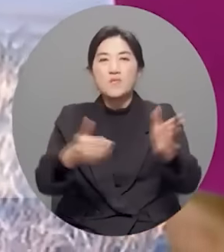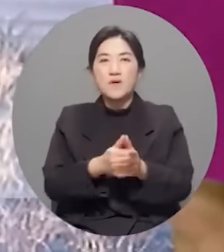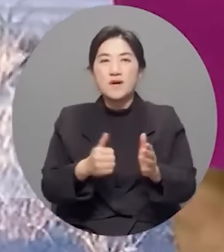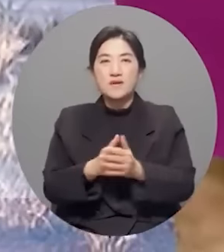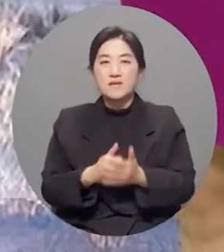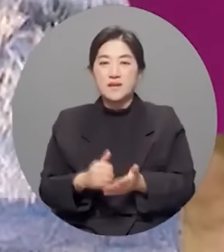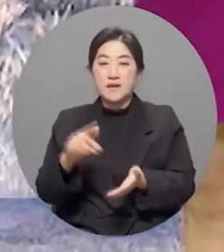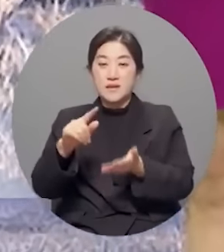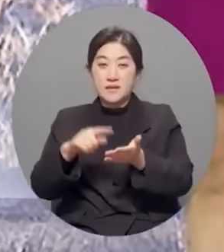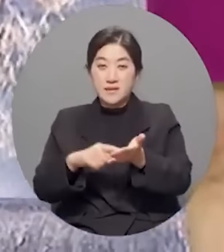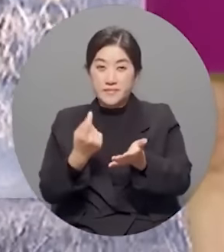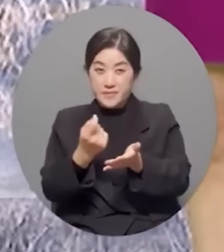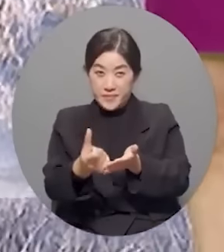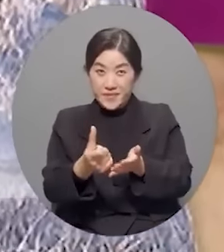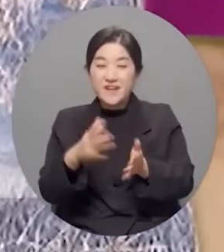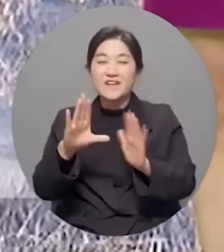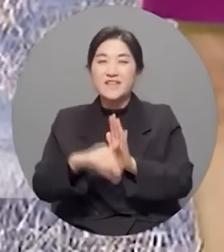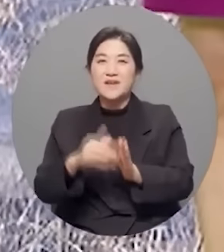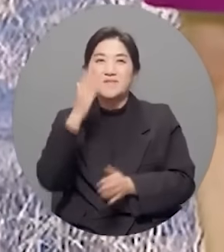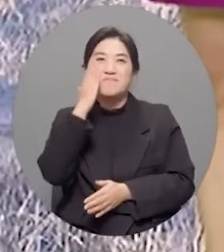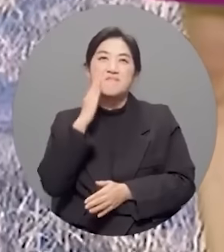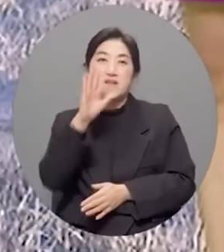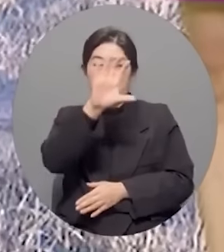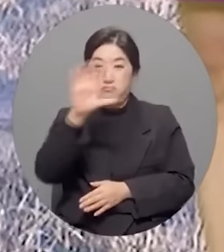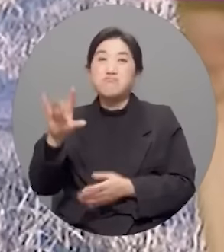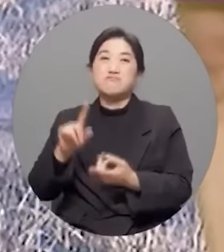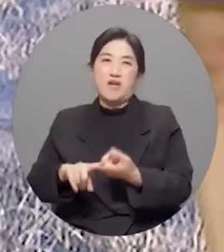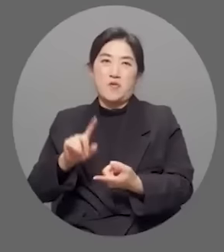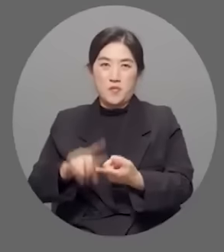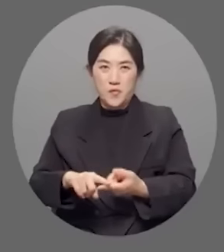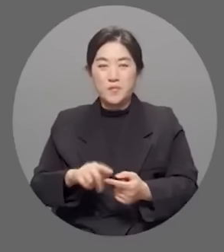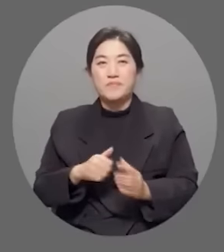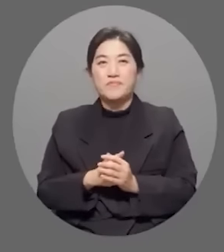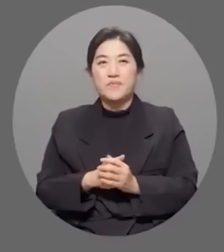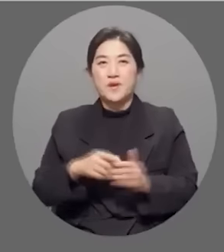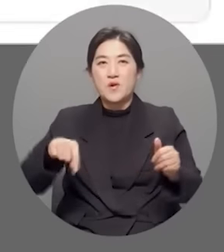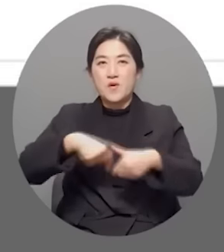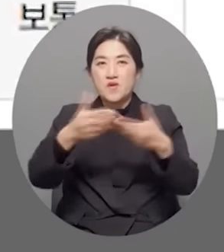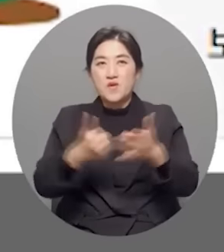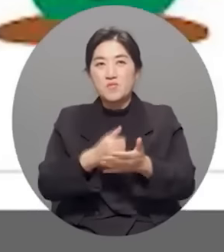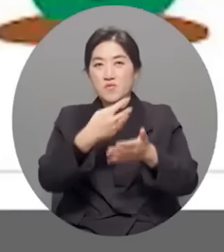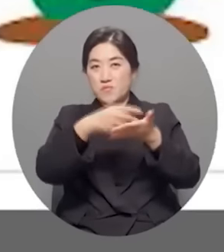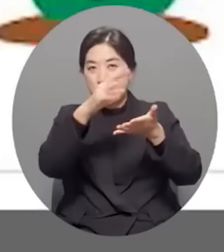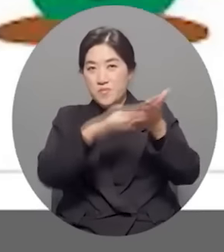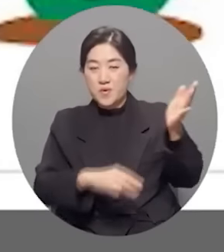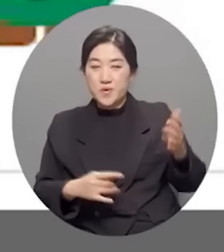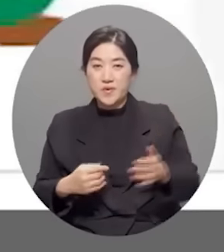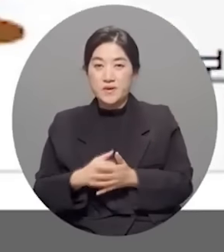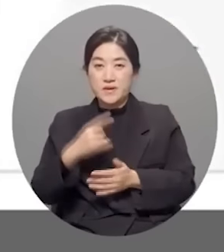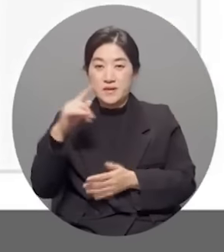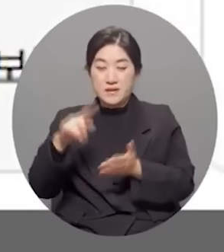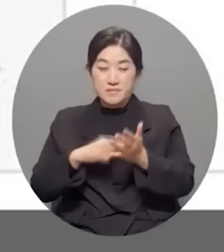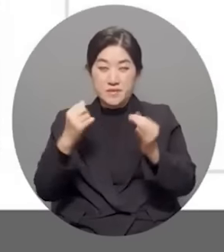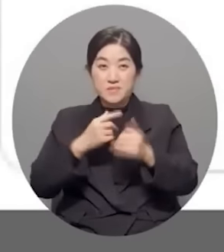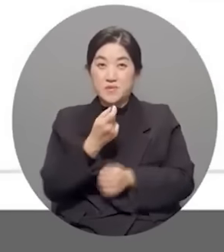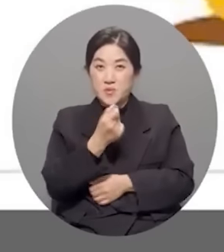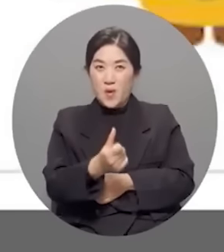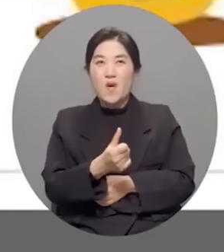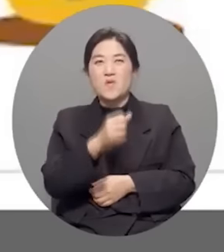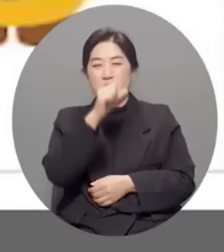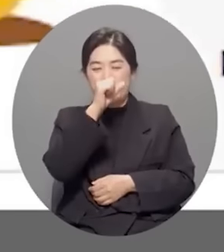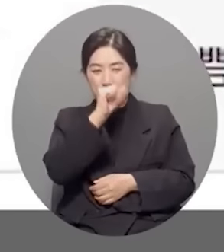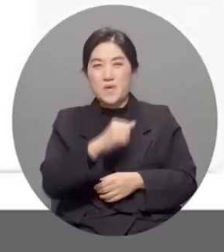미세먼지 농도를 나타낼 때 사용하는 파란색을 입혔습니다 환경 부표에 따르면 농도가 낮으면 파란색